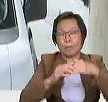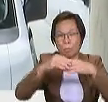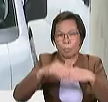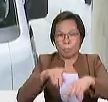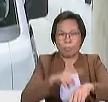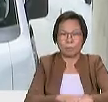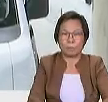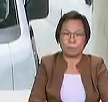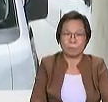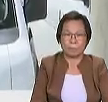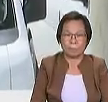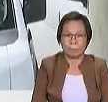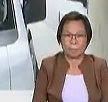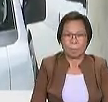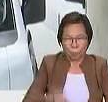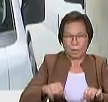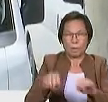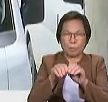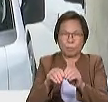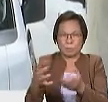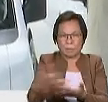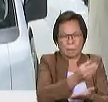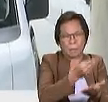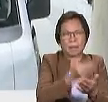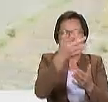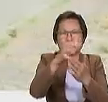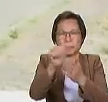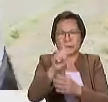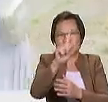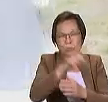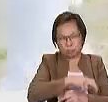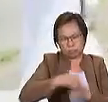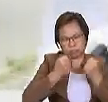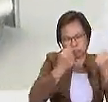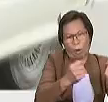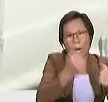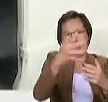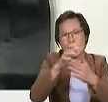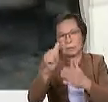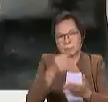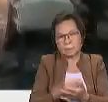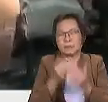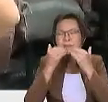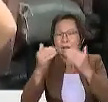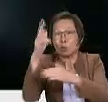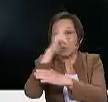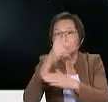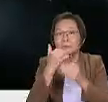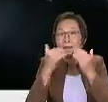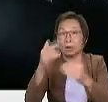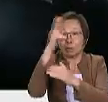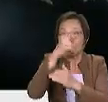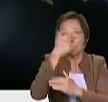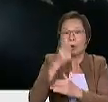579 orang diri mungkin beli dapatlah kusam 15 Ringgit terjual three terima kasih kalau untuk kerajaan sebab menjalankan